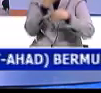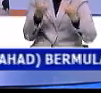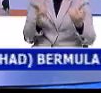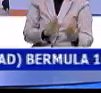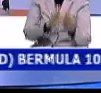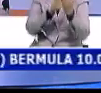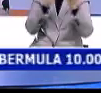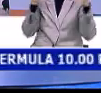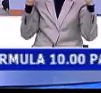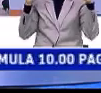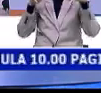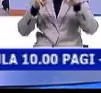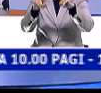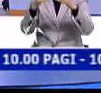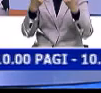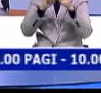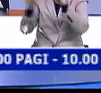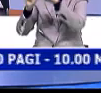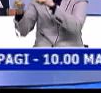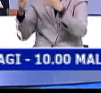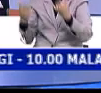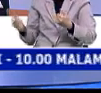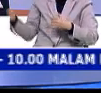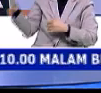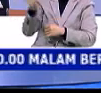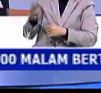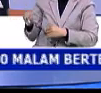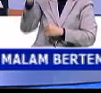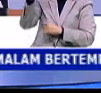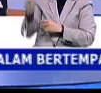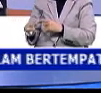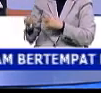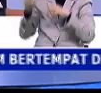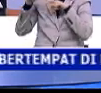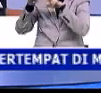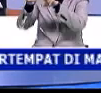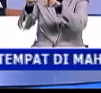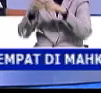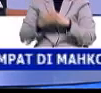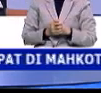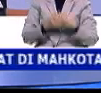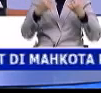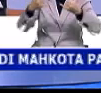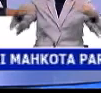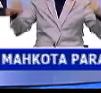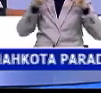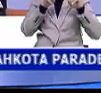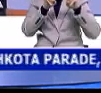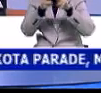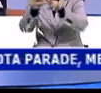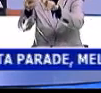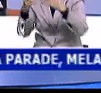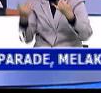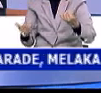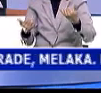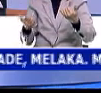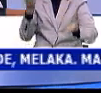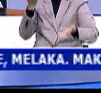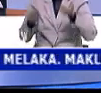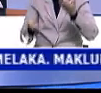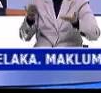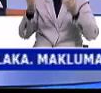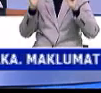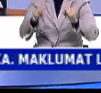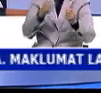varian COVID-19 termasuk varian Afrika Selatan. Jelasnya, kewujudan varian agresif menyumbang kepada pertimbangan